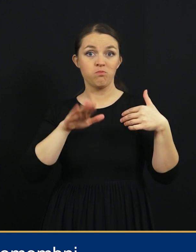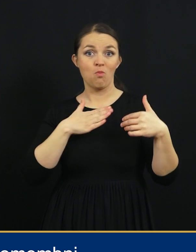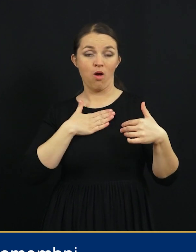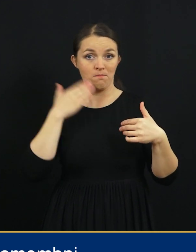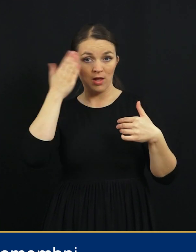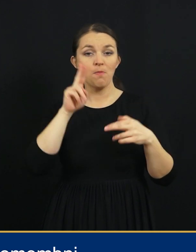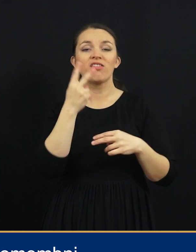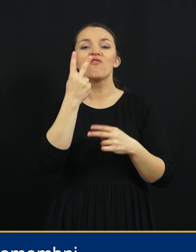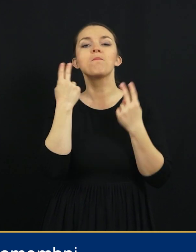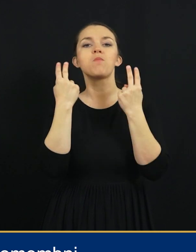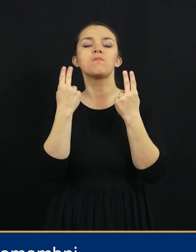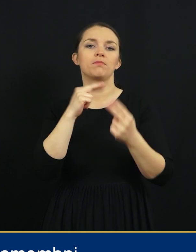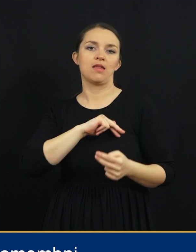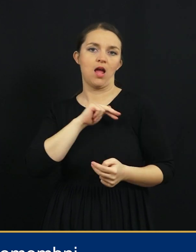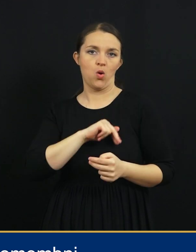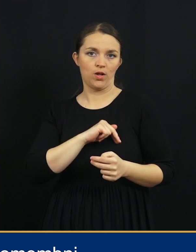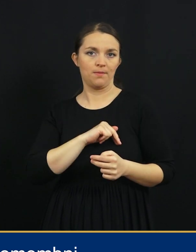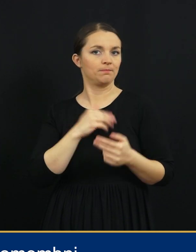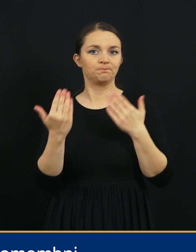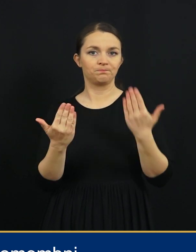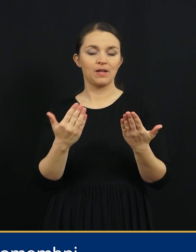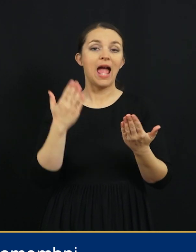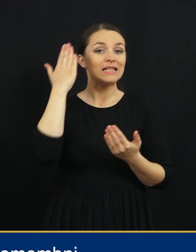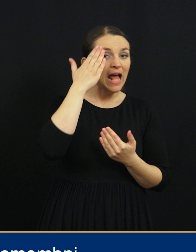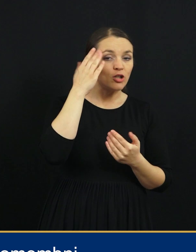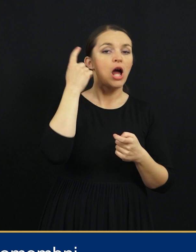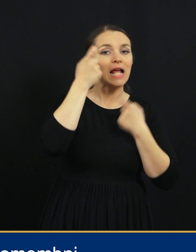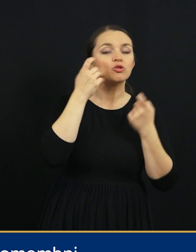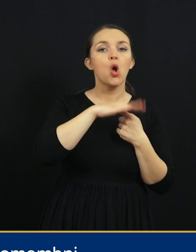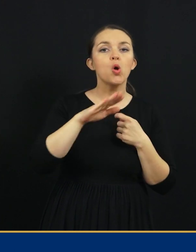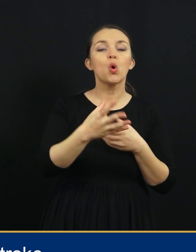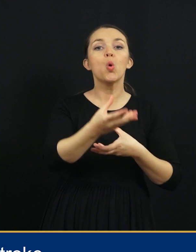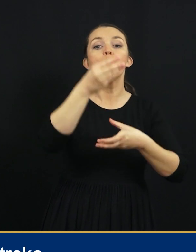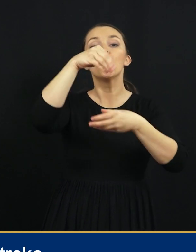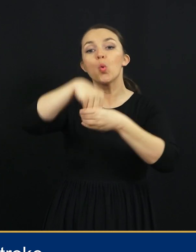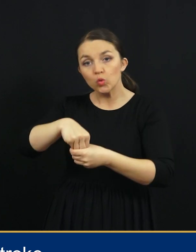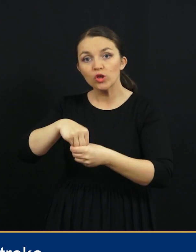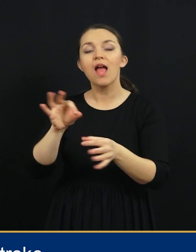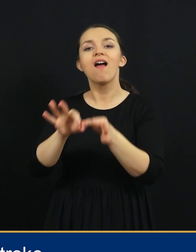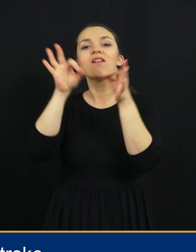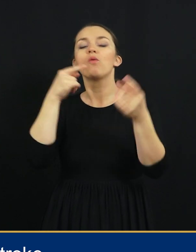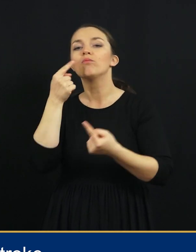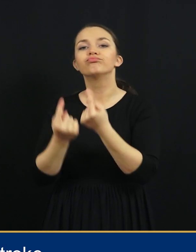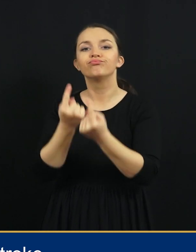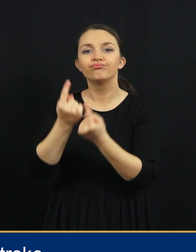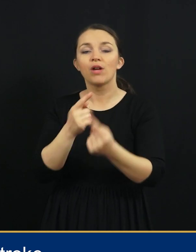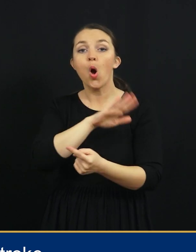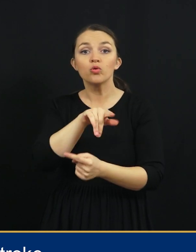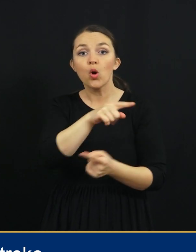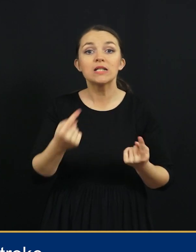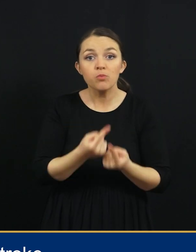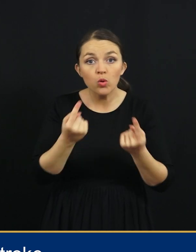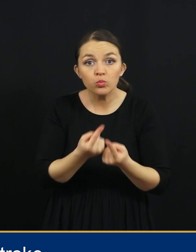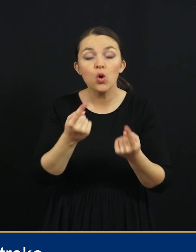mojem mnenju, dve pomembni poslanstvi. Stališča in razmišljanja otrok vključiti v javni diskurs in otroke spodbujati